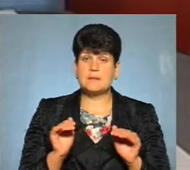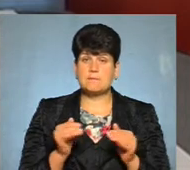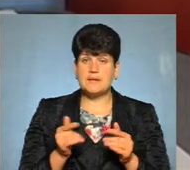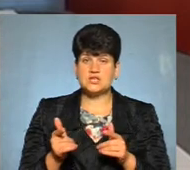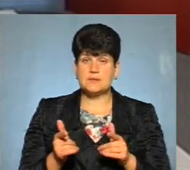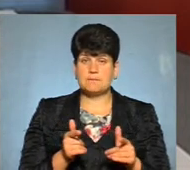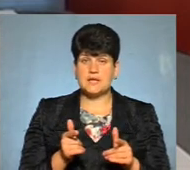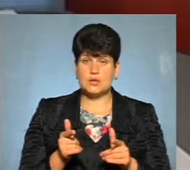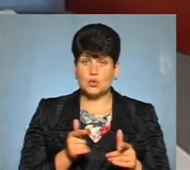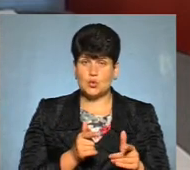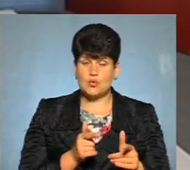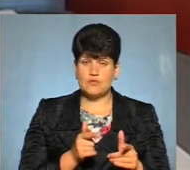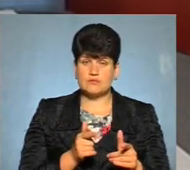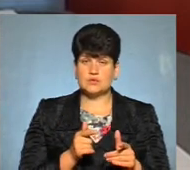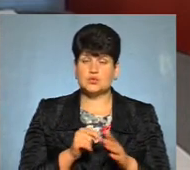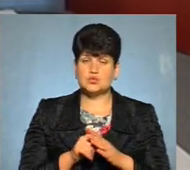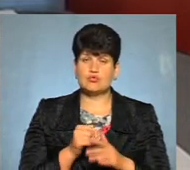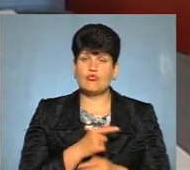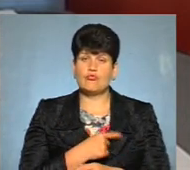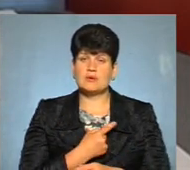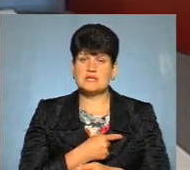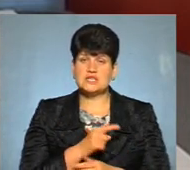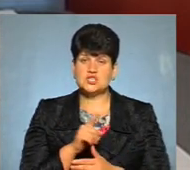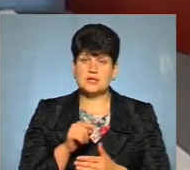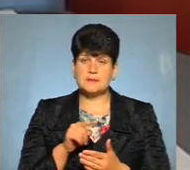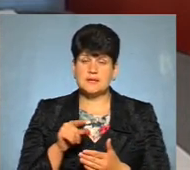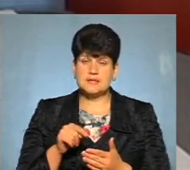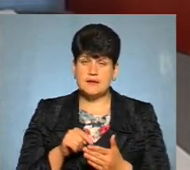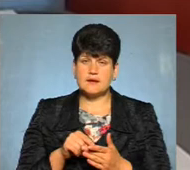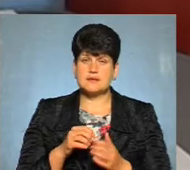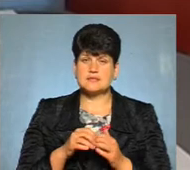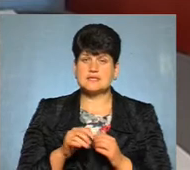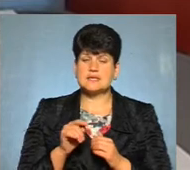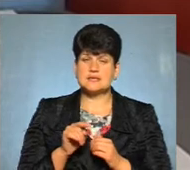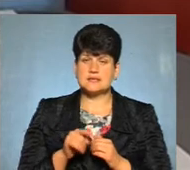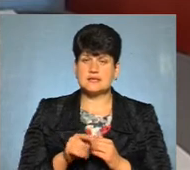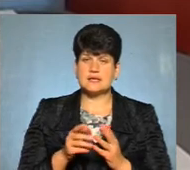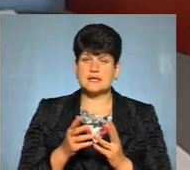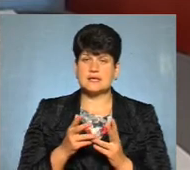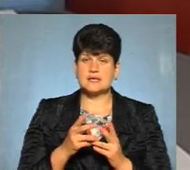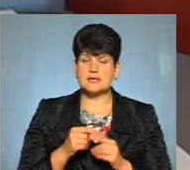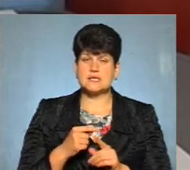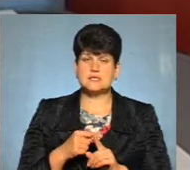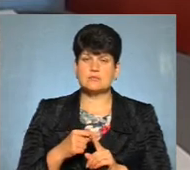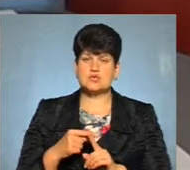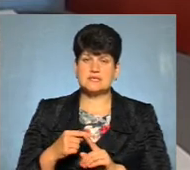підготовлені, скажімо, суто в медичних питаннях, тому серед них кількість позитивно